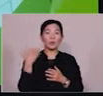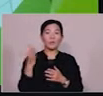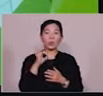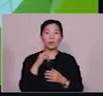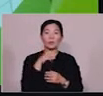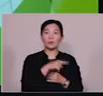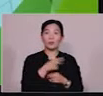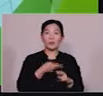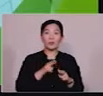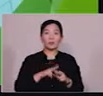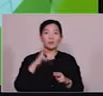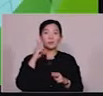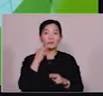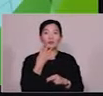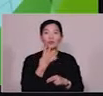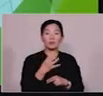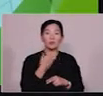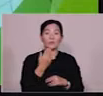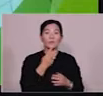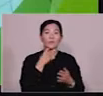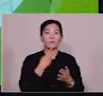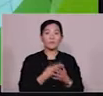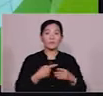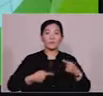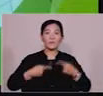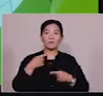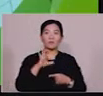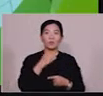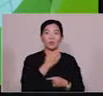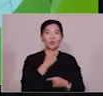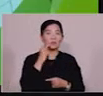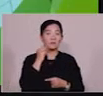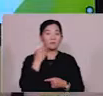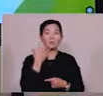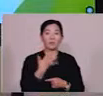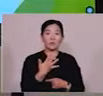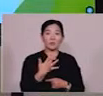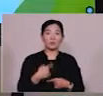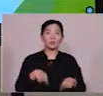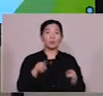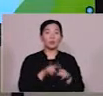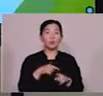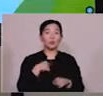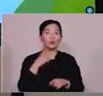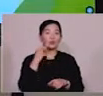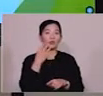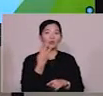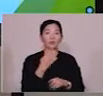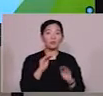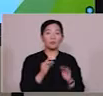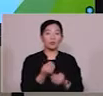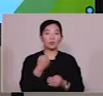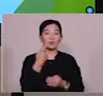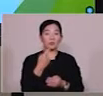нее. Это цифра 4. Как вы видите, сравним ее с цифрой 5. Так как у нас 4 меньше